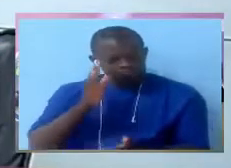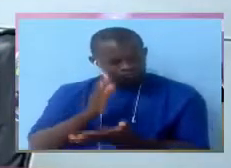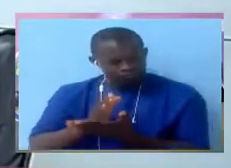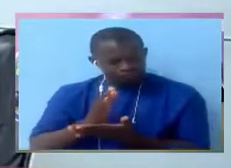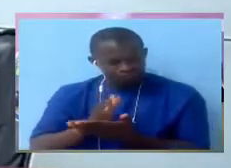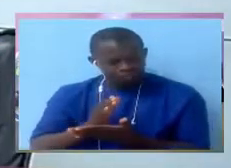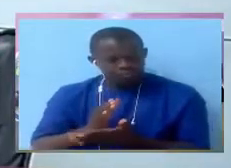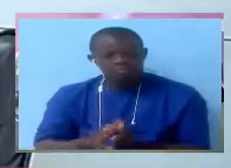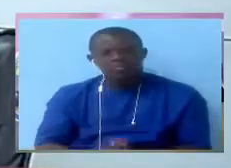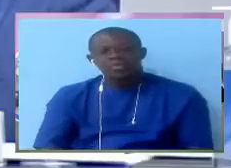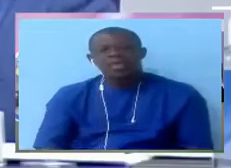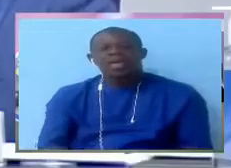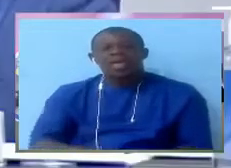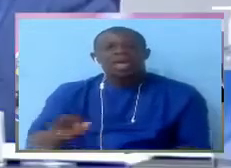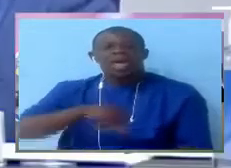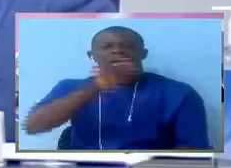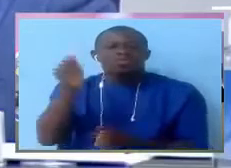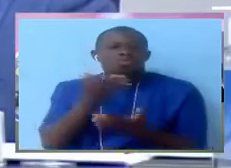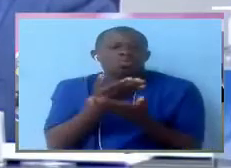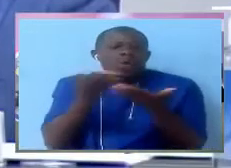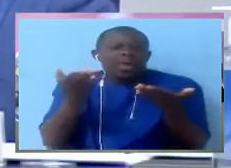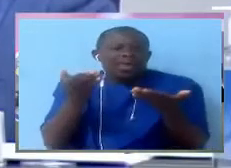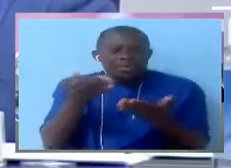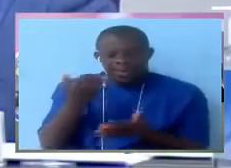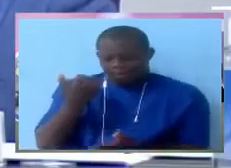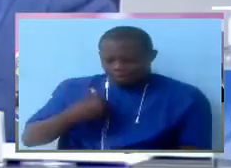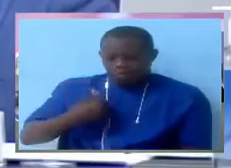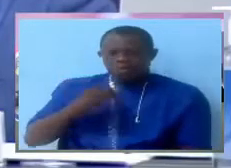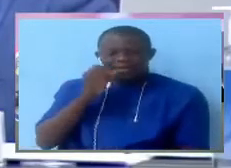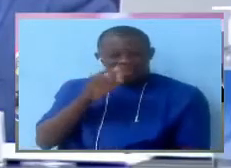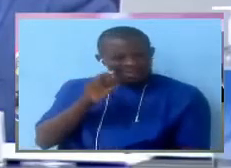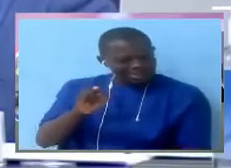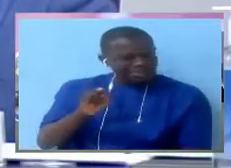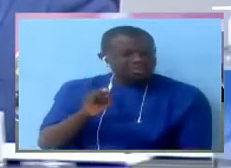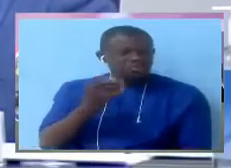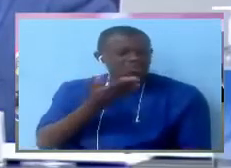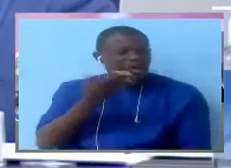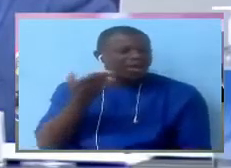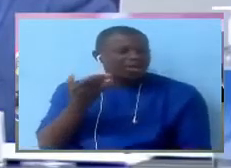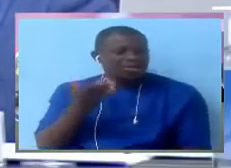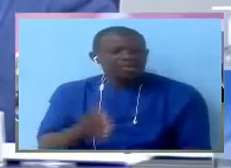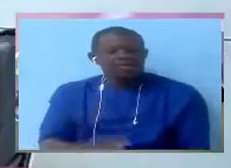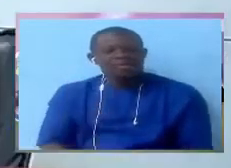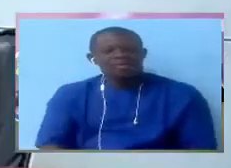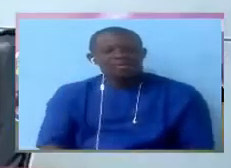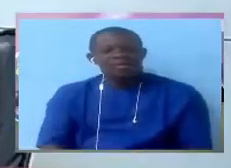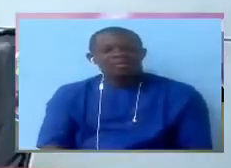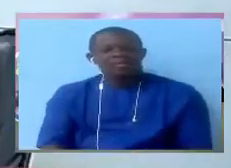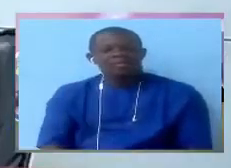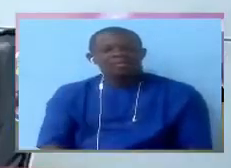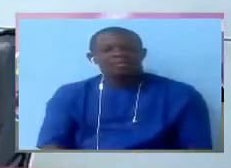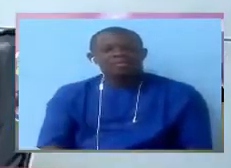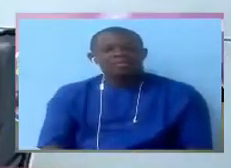true. And why would they say that? Lu tax ñuy wax lolu? Go samna ni